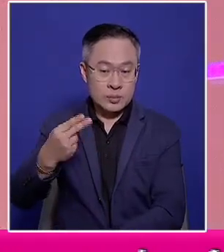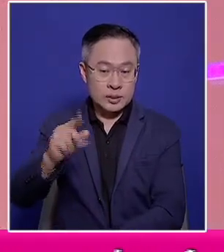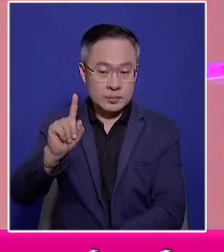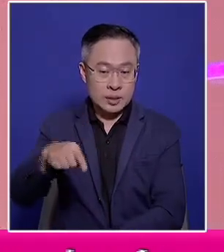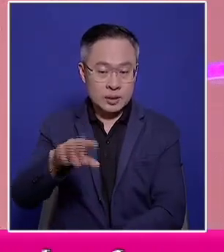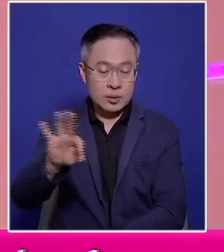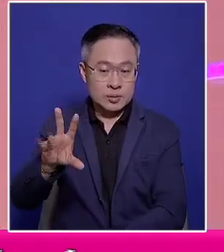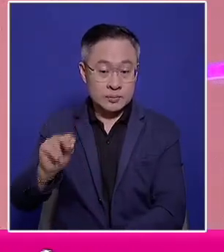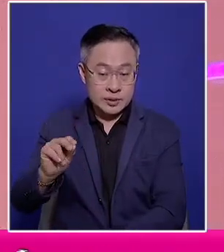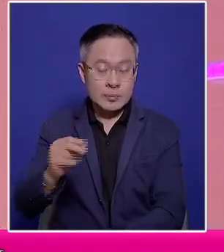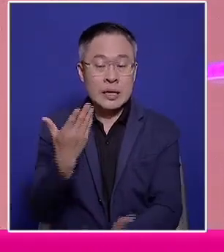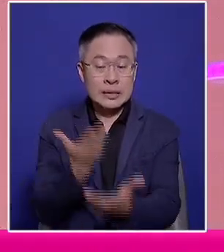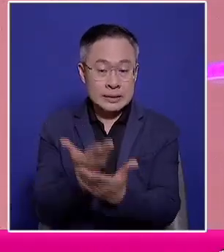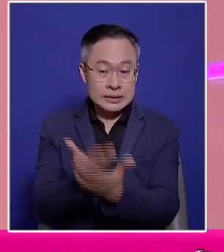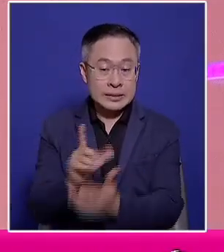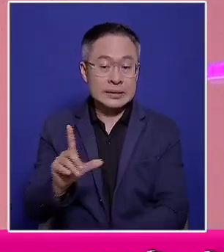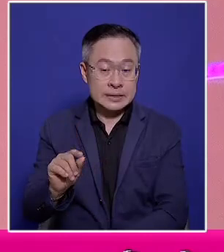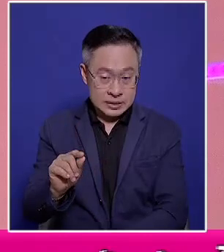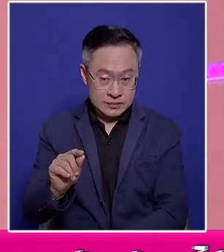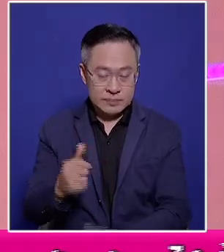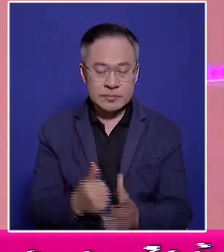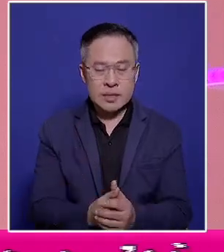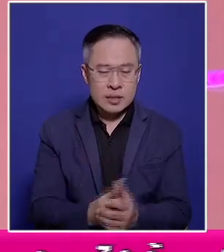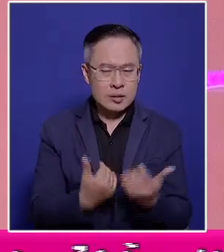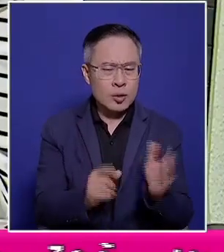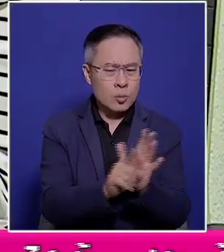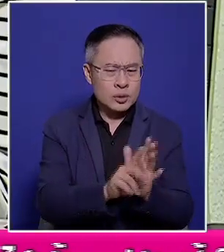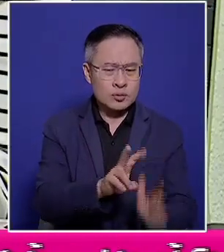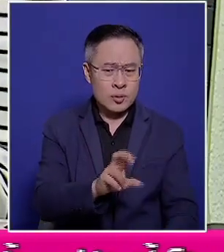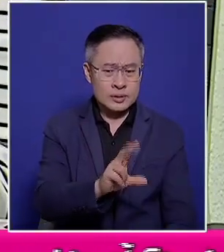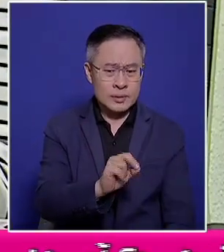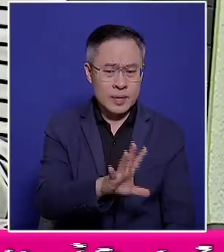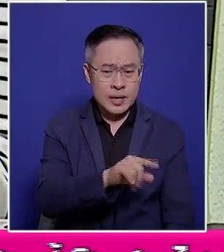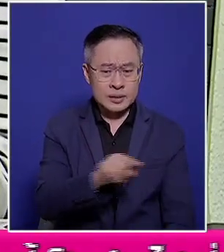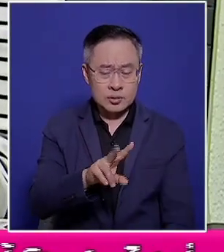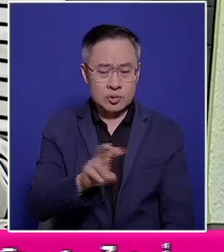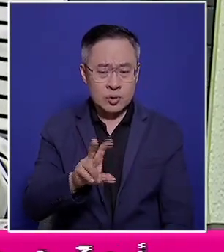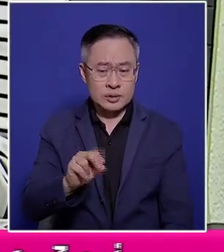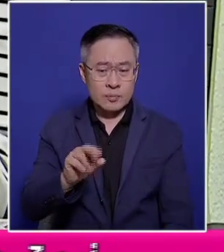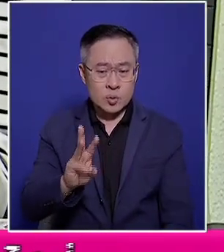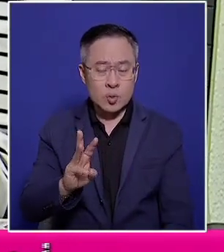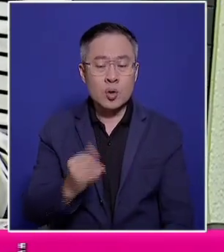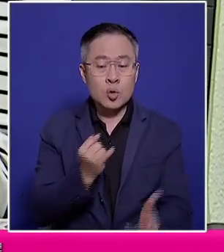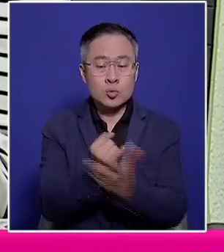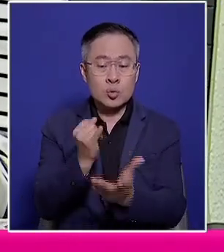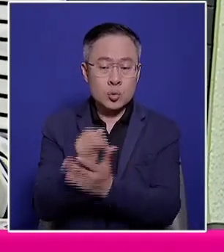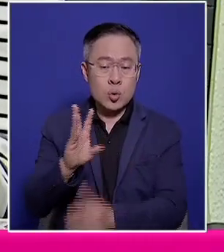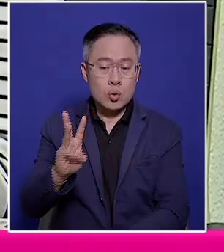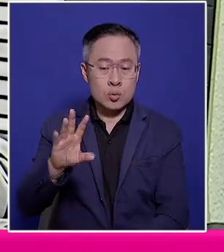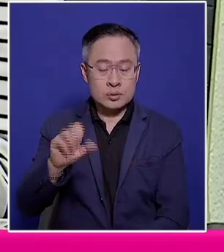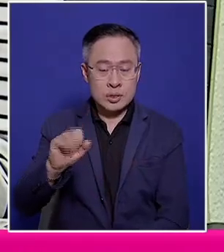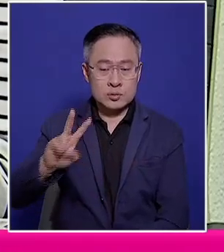11,661,930 อันดับอันดับละ20บาทและงวดที่235ถึงงวดที่236จำนวน